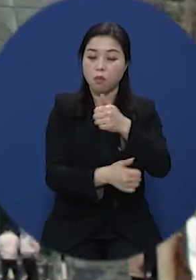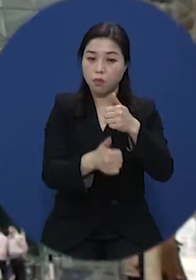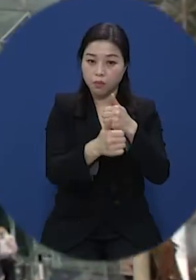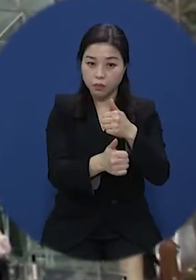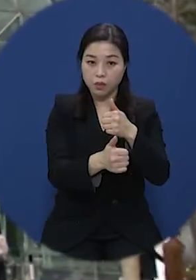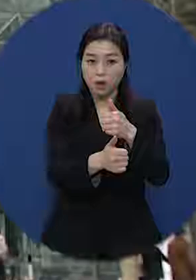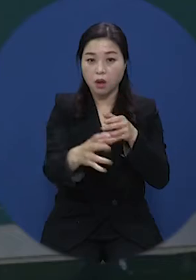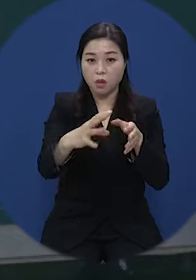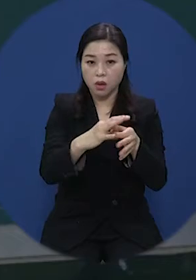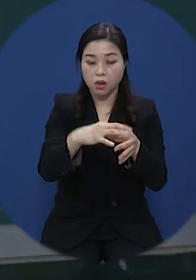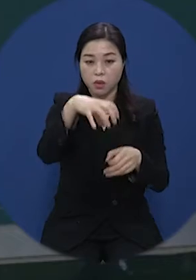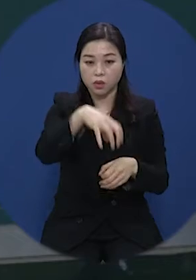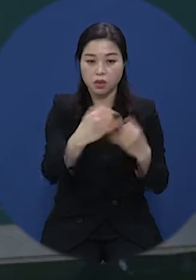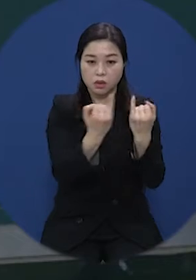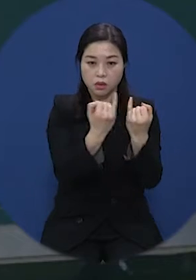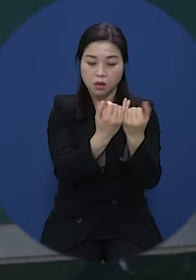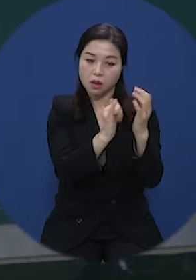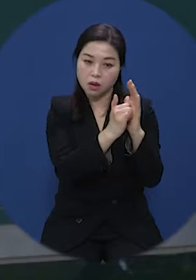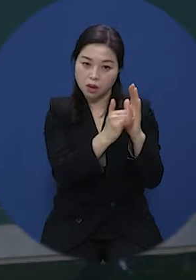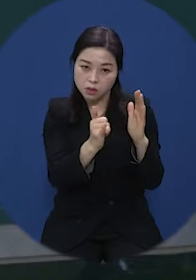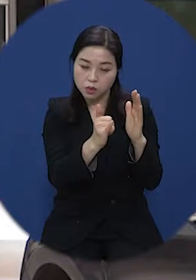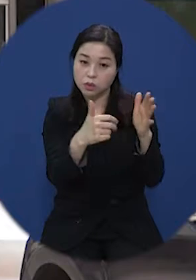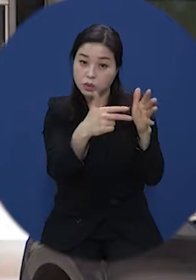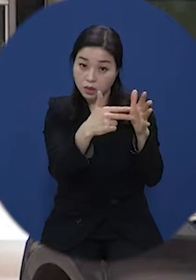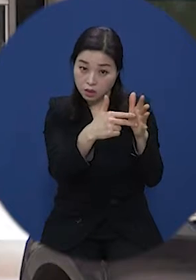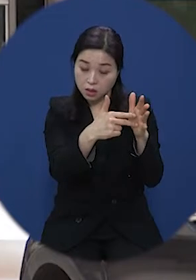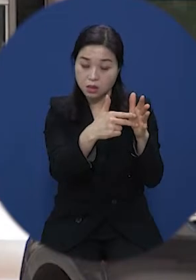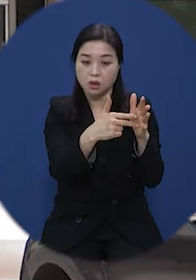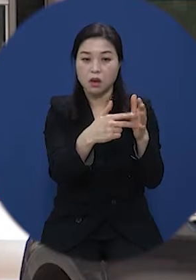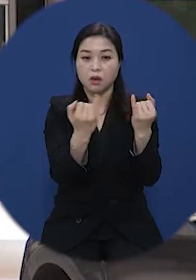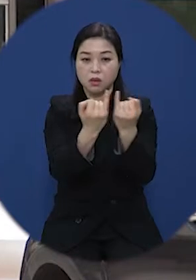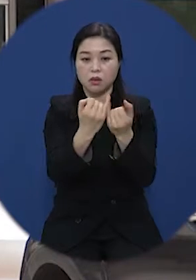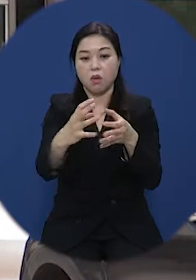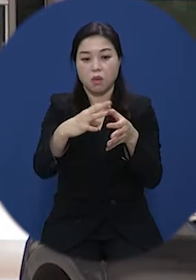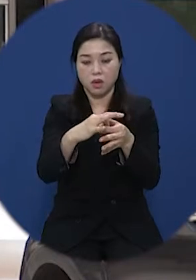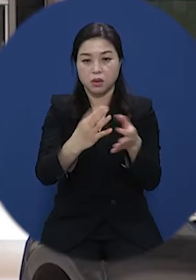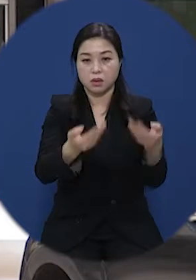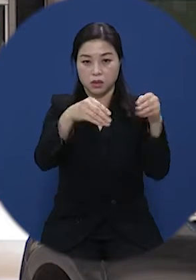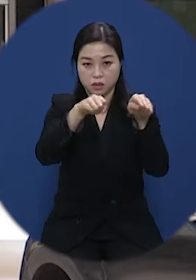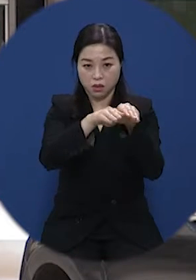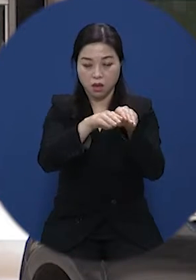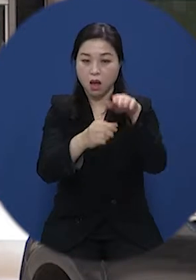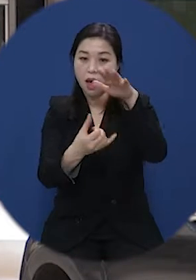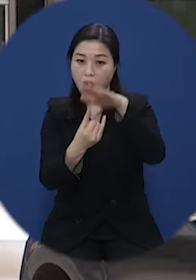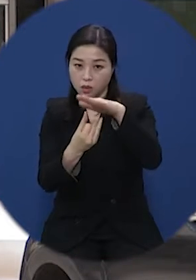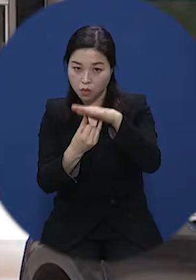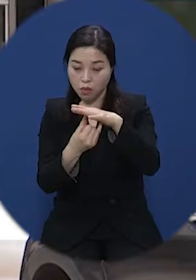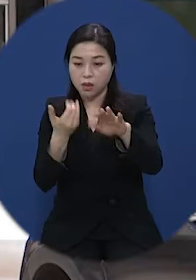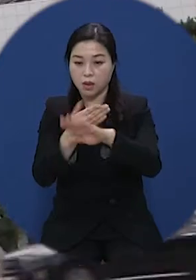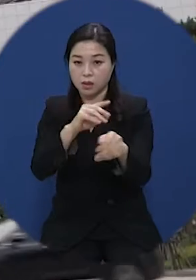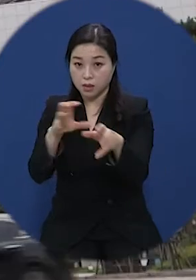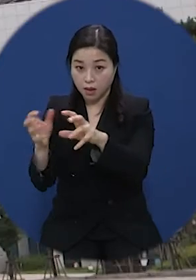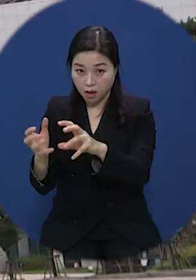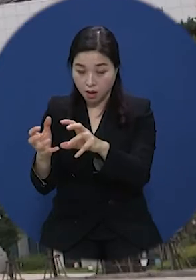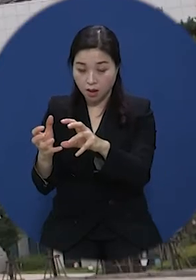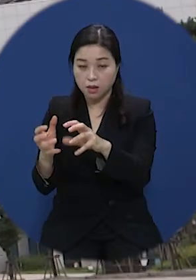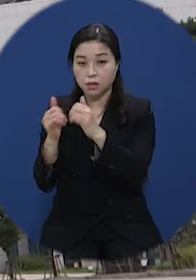보건복지위원회는 소감부서인 여성가족재단을 시작으로 여성 관련 시설과 아동, 외국인 관련